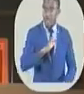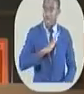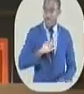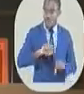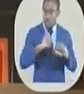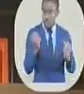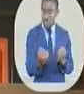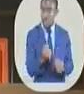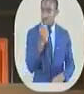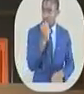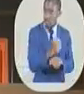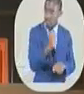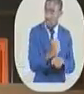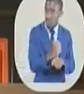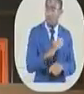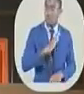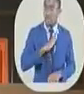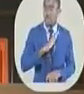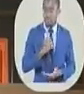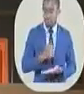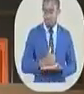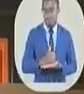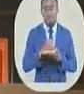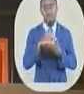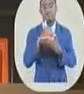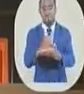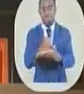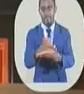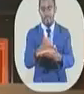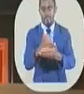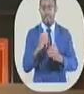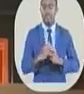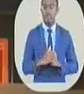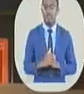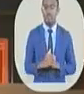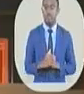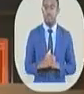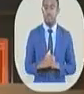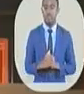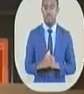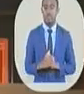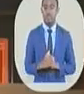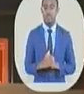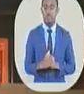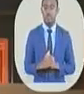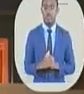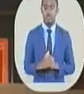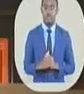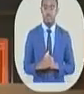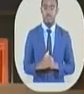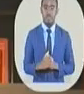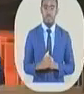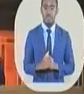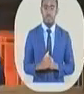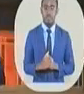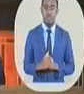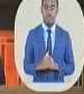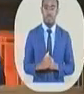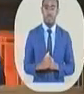feront montre de solidarité et d'exemplarité dans la situation de crise sans précédent que nous